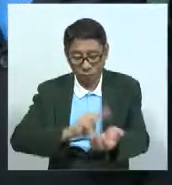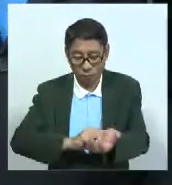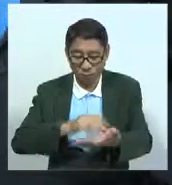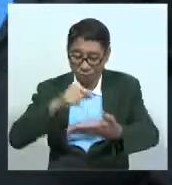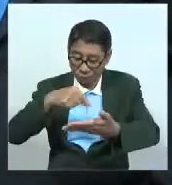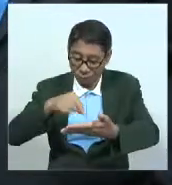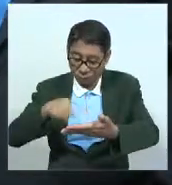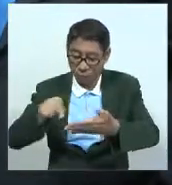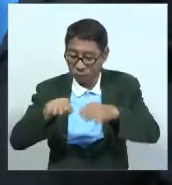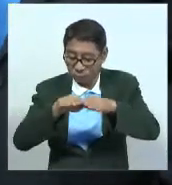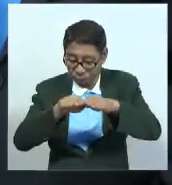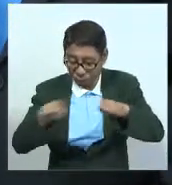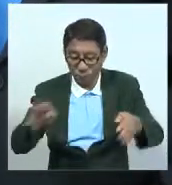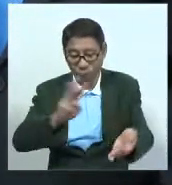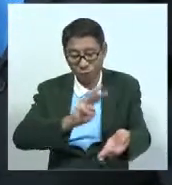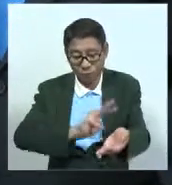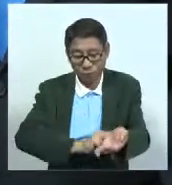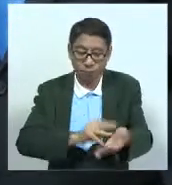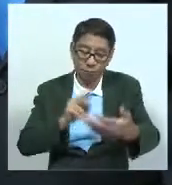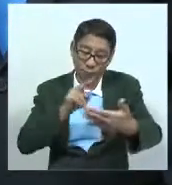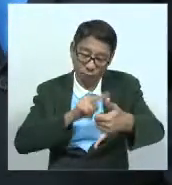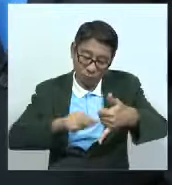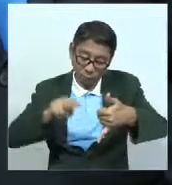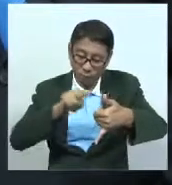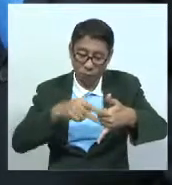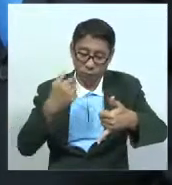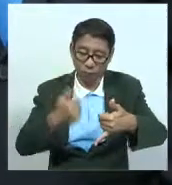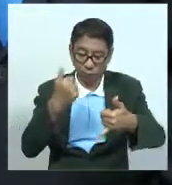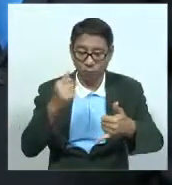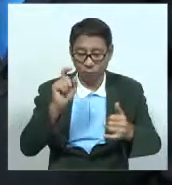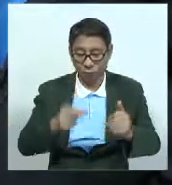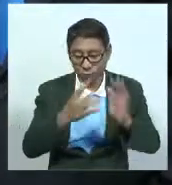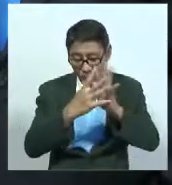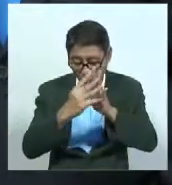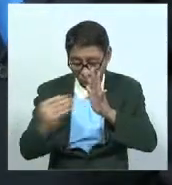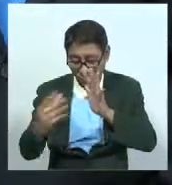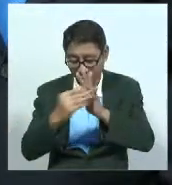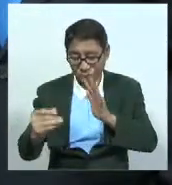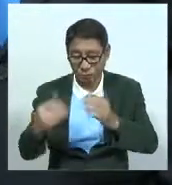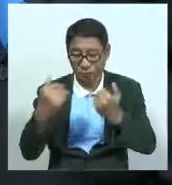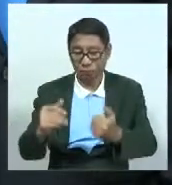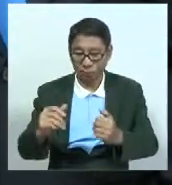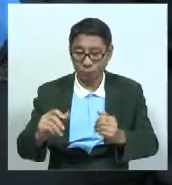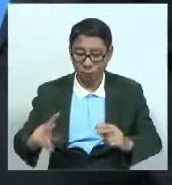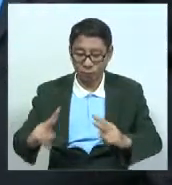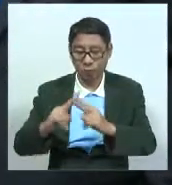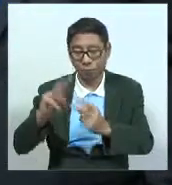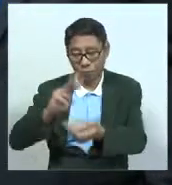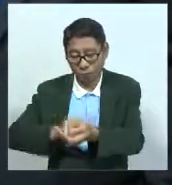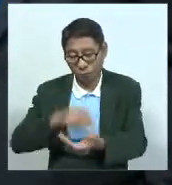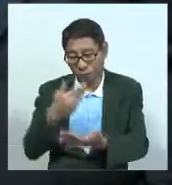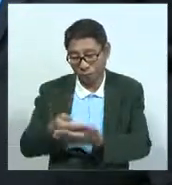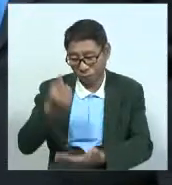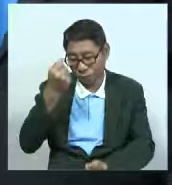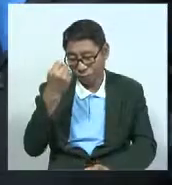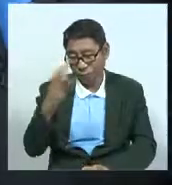ามมาตรฐานซึ่งแพทย์และเภสัชกรที่จะดูแลเรื่องนี้ต้องผ่านการอบรมของกรมหลักสูตรของกรมการแพทย์ซึ่งไม่มีการเสียตัง